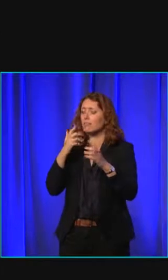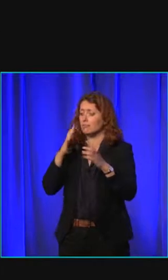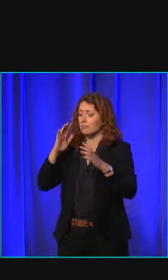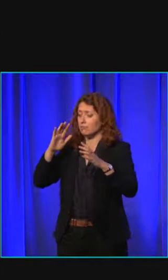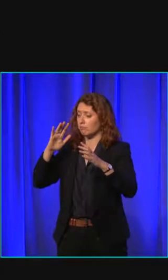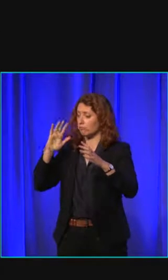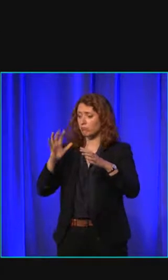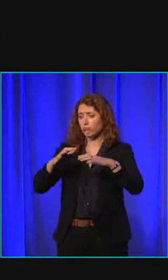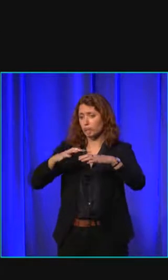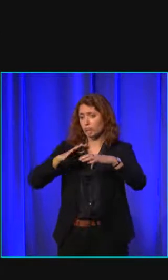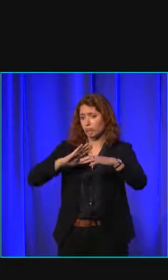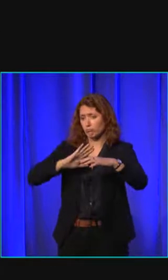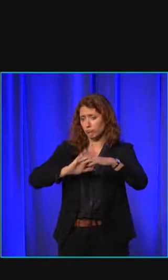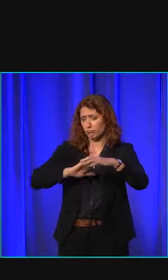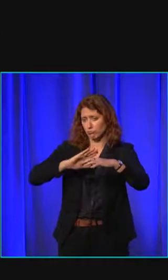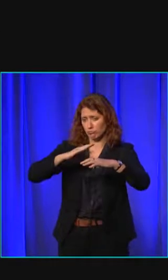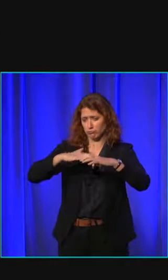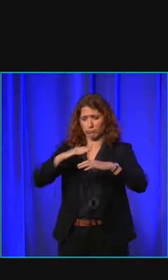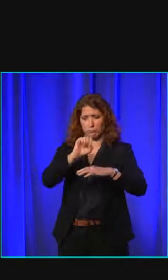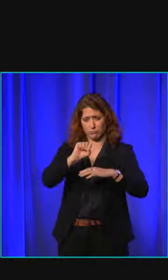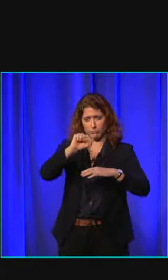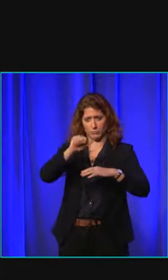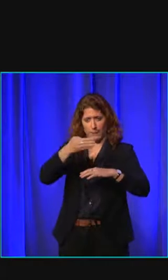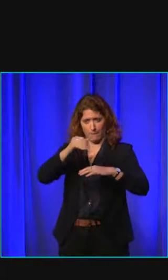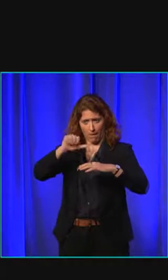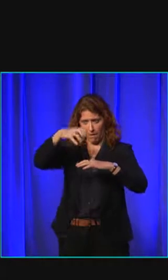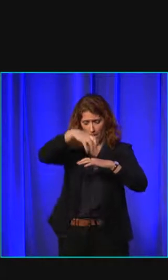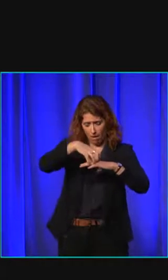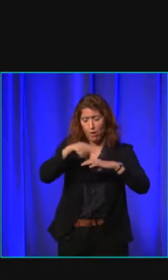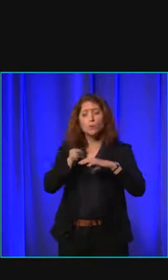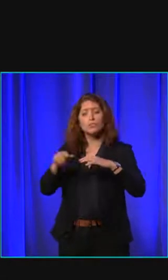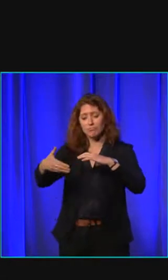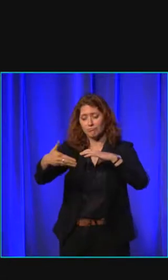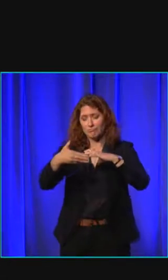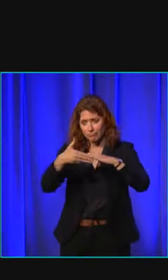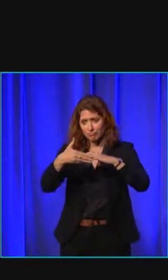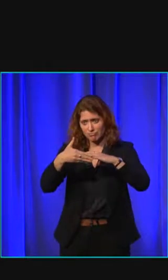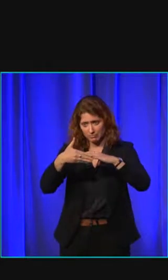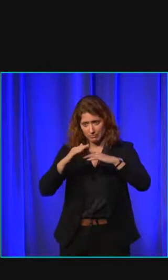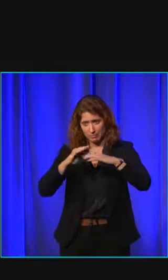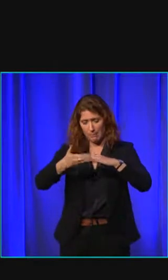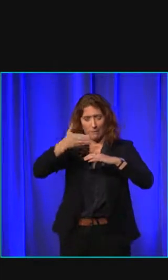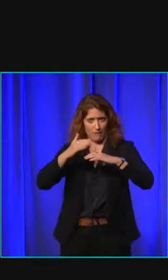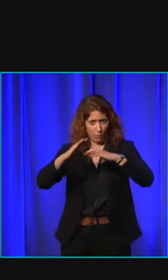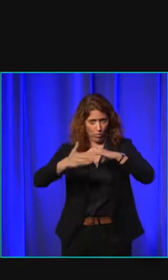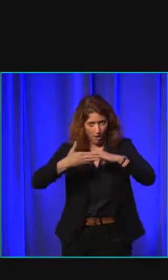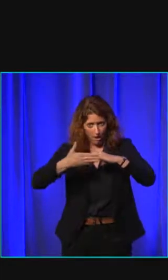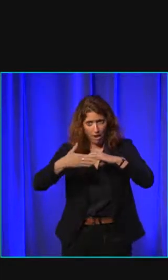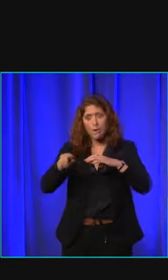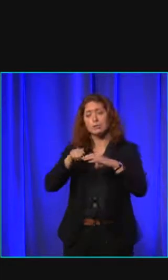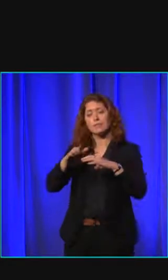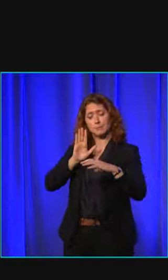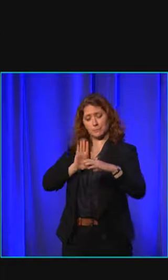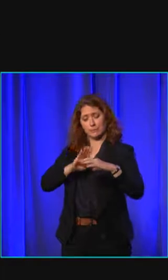prémoteur, qui sont des zones motrices. Nous retrouvons le cortex préfrontal et nous retrouvons le cortex